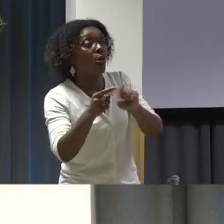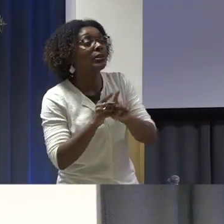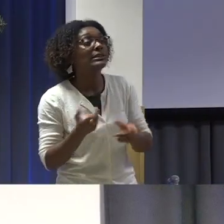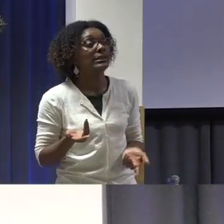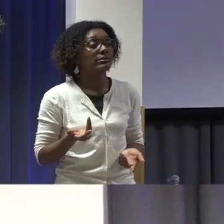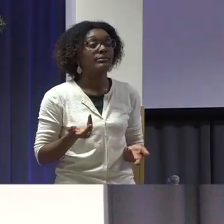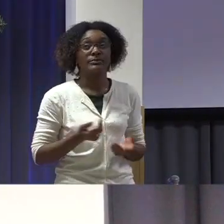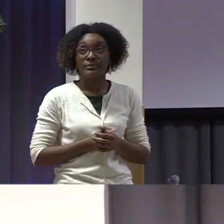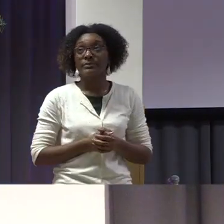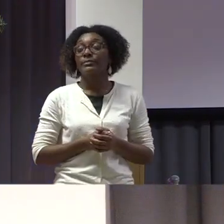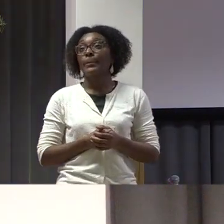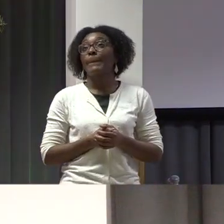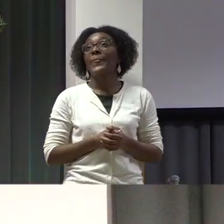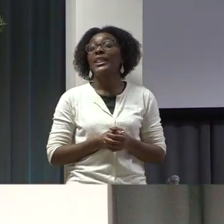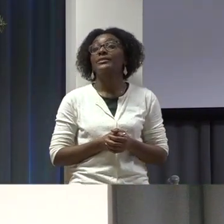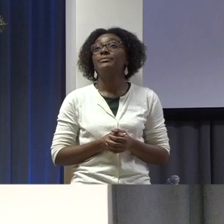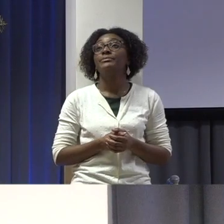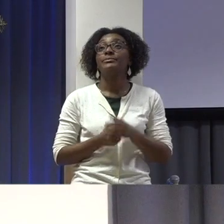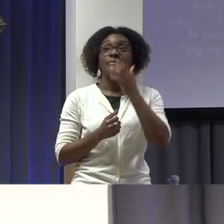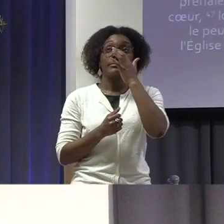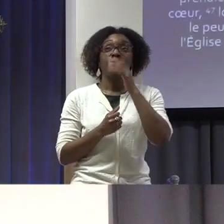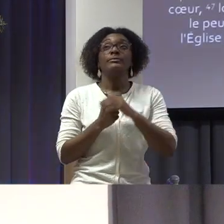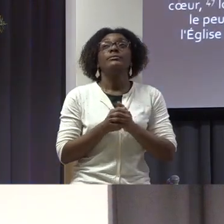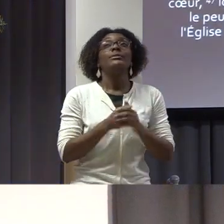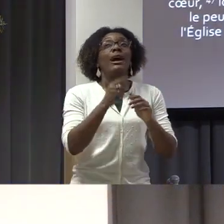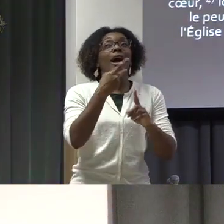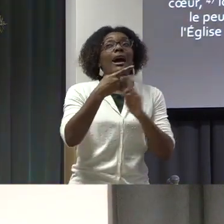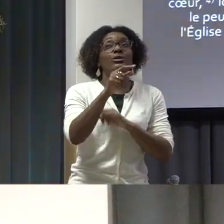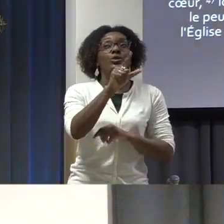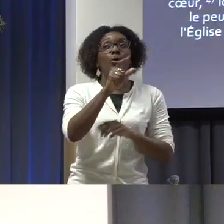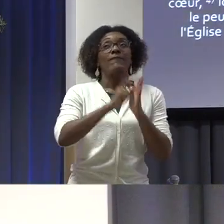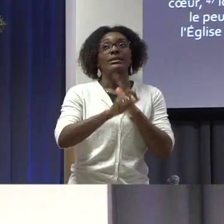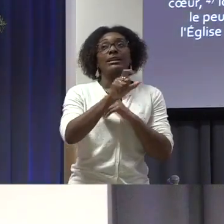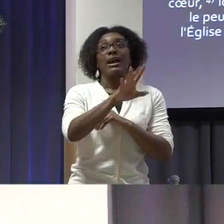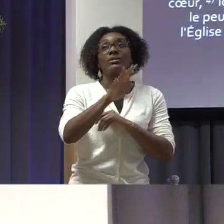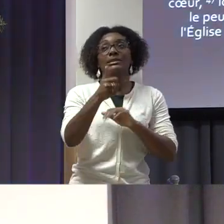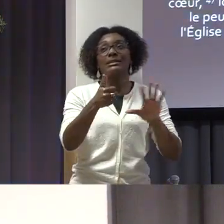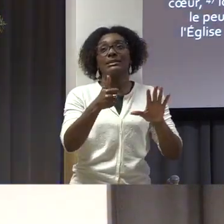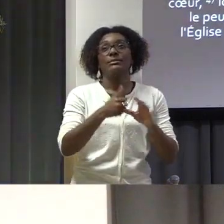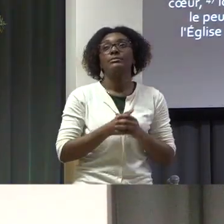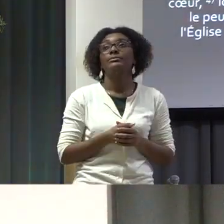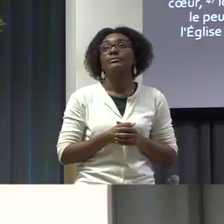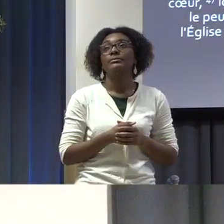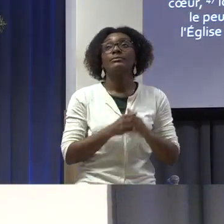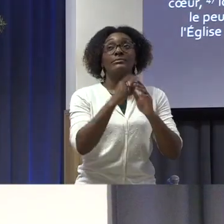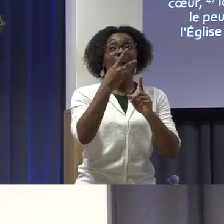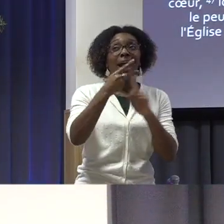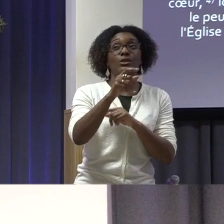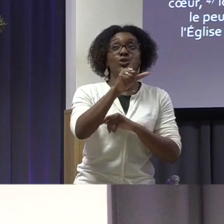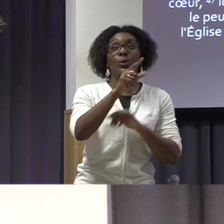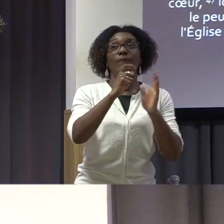apporte le dit et vous pouvez noter acte 2 46 je vais essayer d'accélérer un peu acte 2 46 à